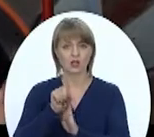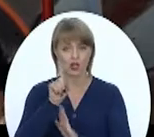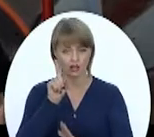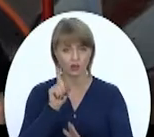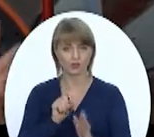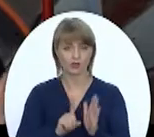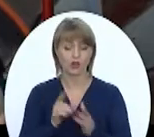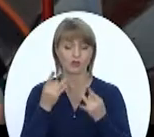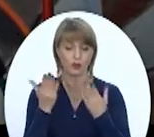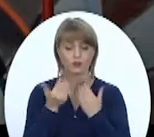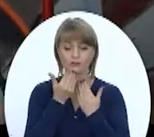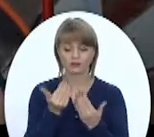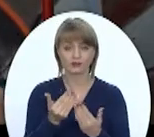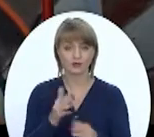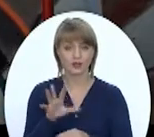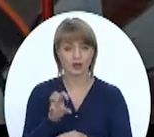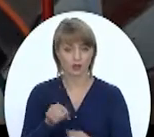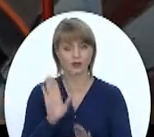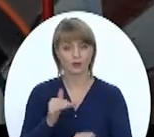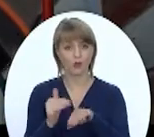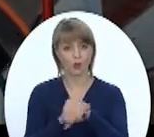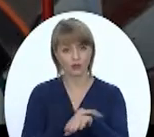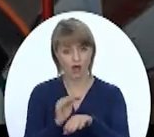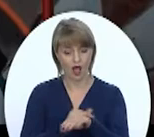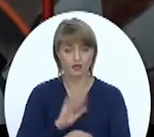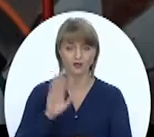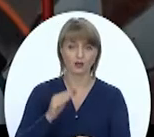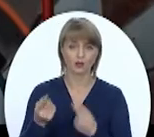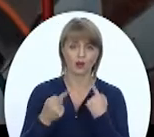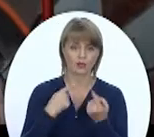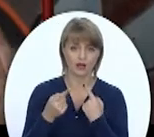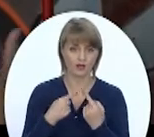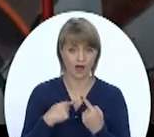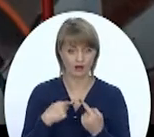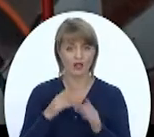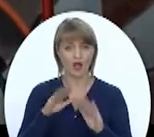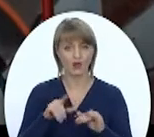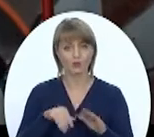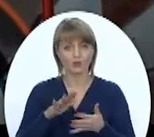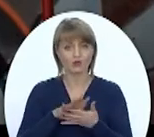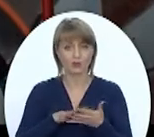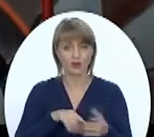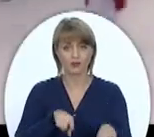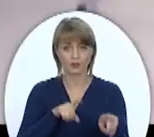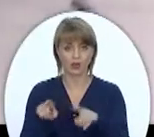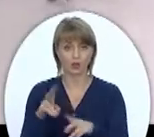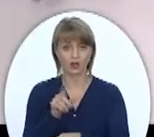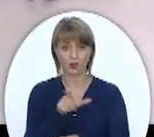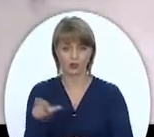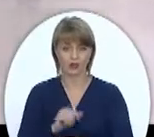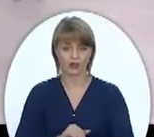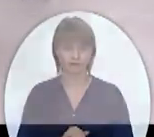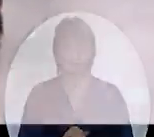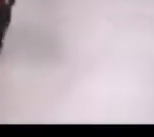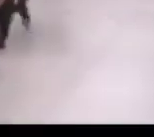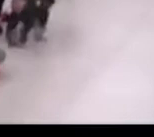элементарно просто обращаться, потом гладить, потом уже разговаривать с ней, а потом плавно переходит уже на людей.